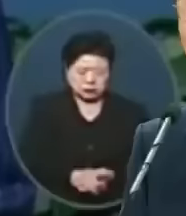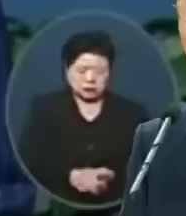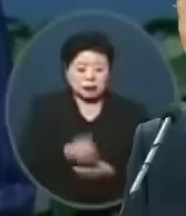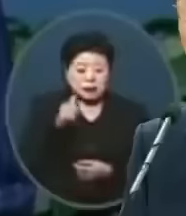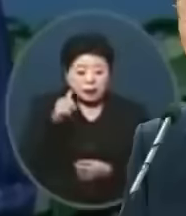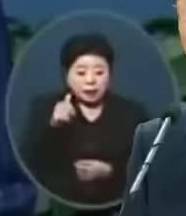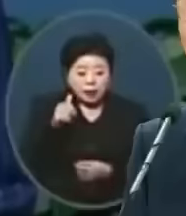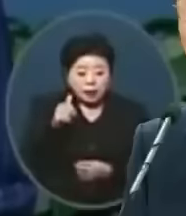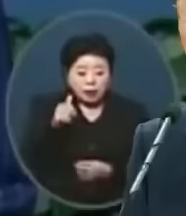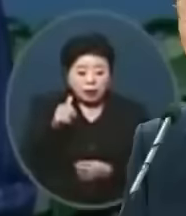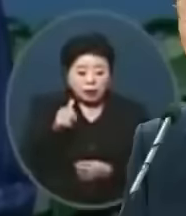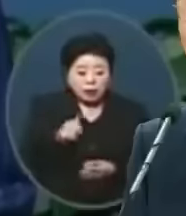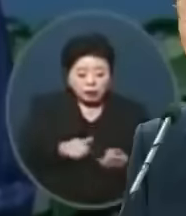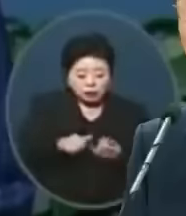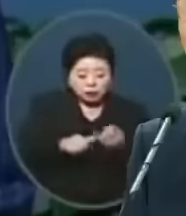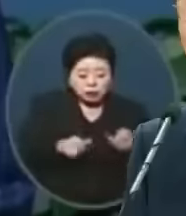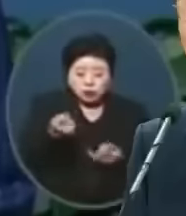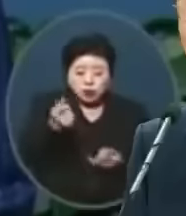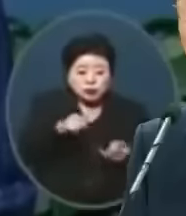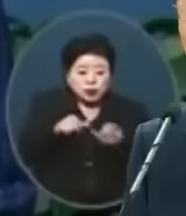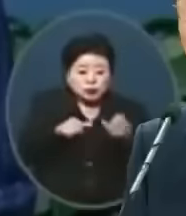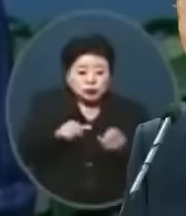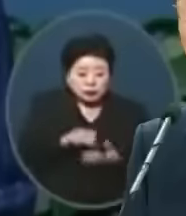남편하고 조금 다투었는데